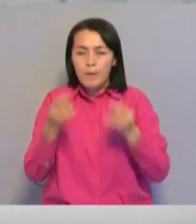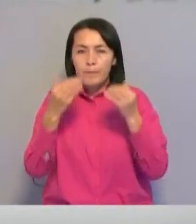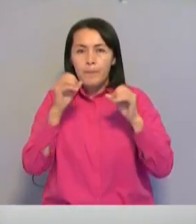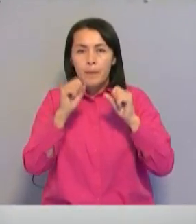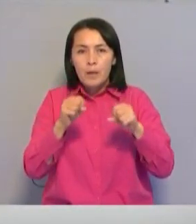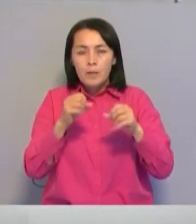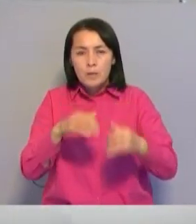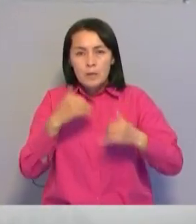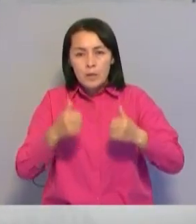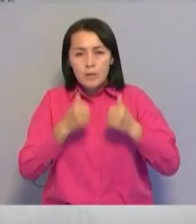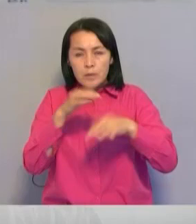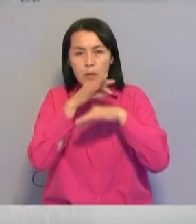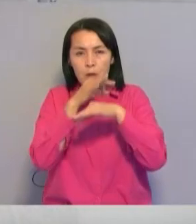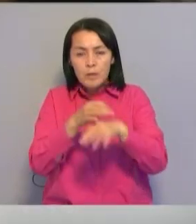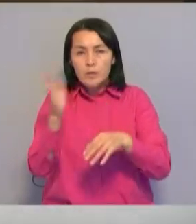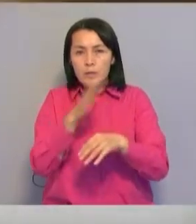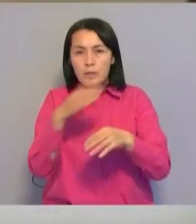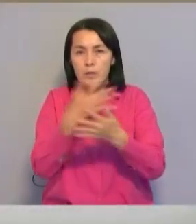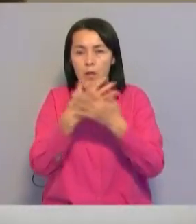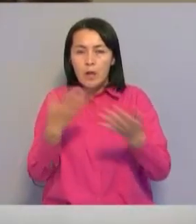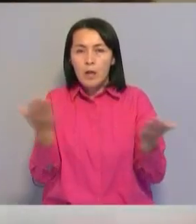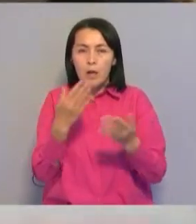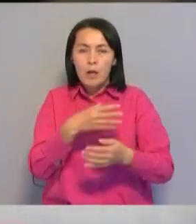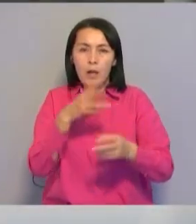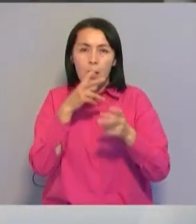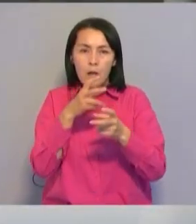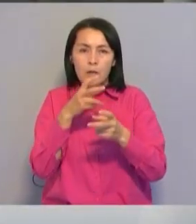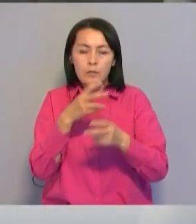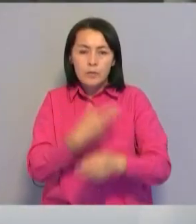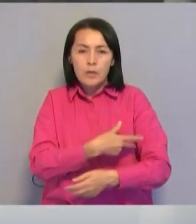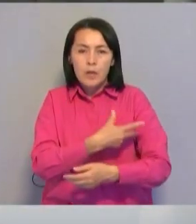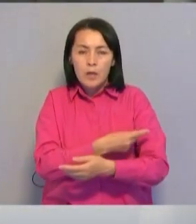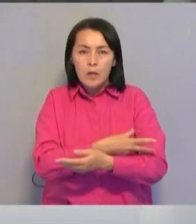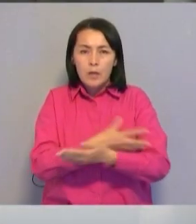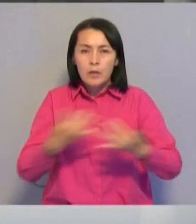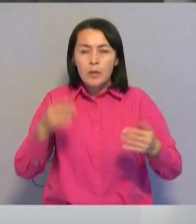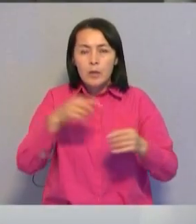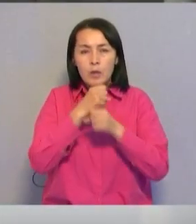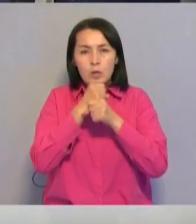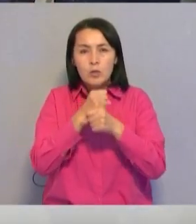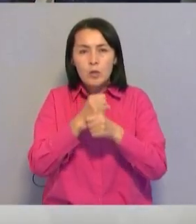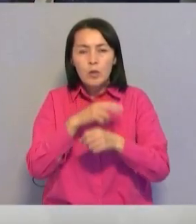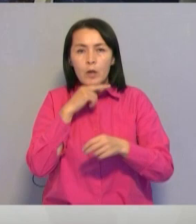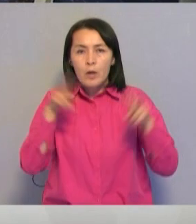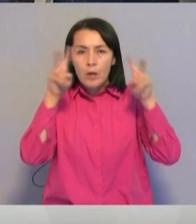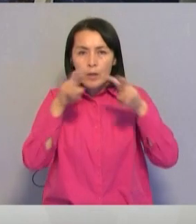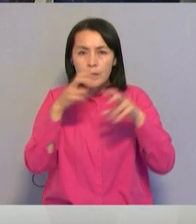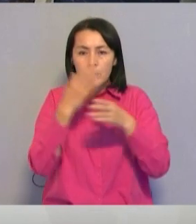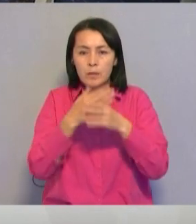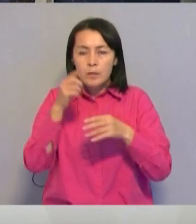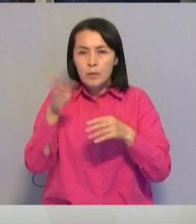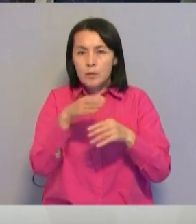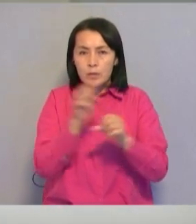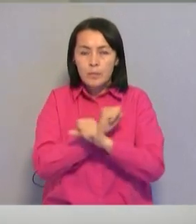Здесь могут попытаться пронести запрещенные предметы, такие как холодное оружие или наркотики. Такая строгая проверка помогает предотвратить